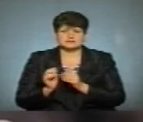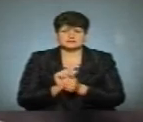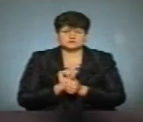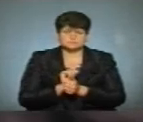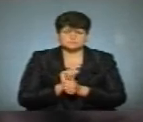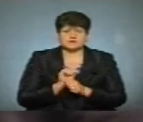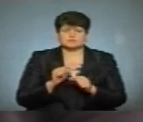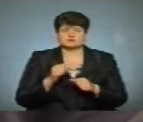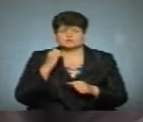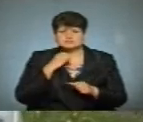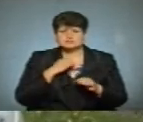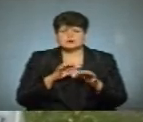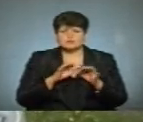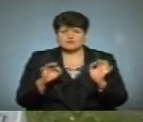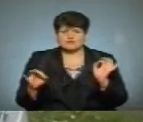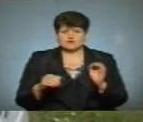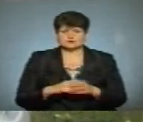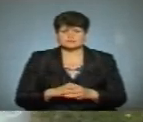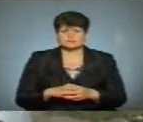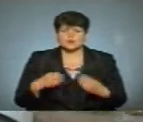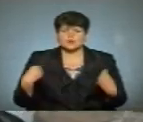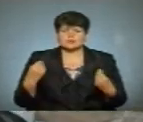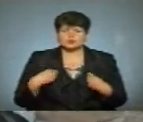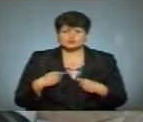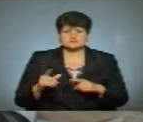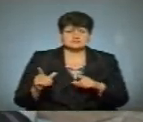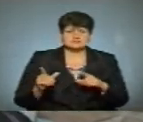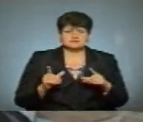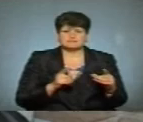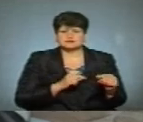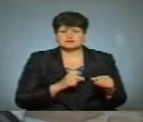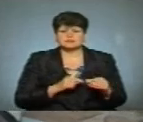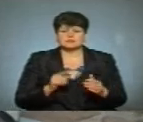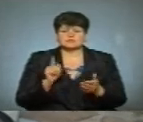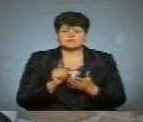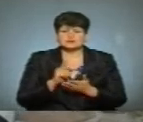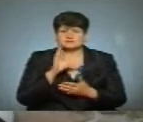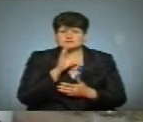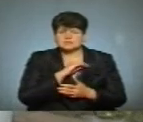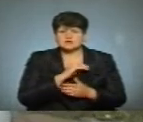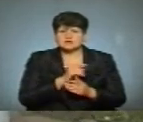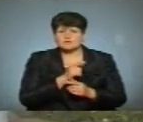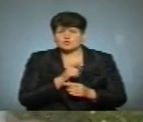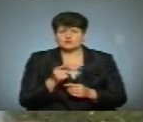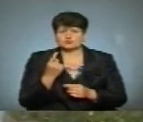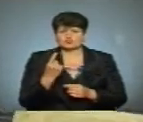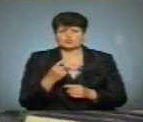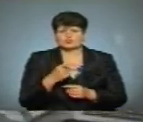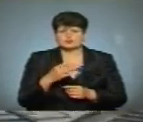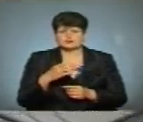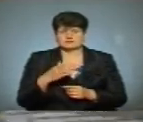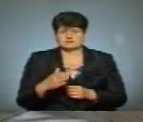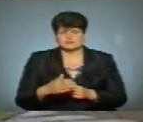навіть стара проводка на гаражах. Одягнутись та виїхати з гаража пожежники повинні встигнути протягом однієї хвилини, каже